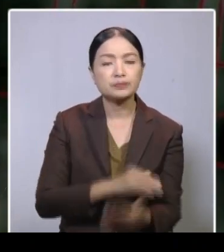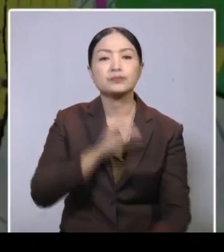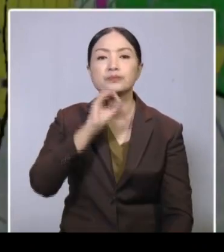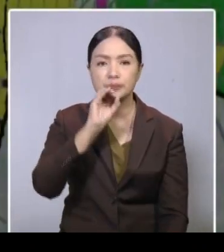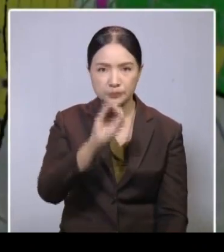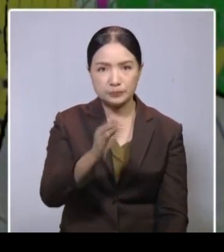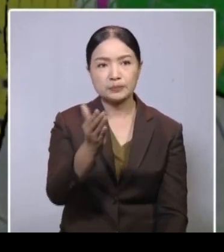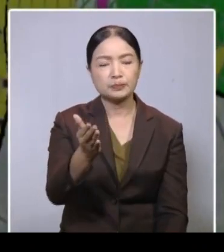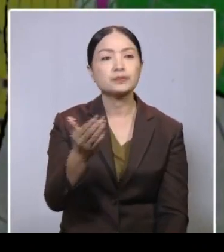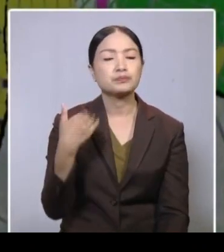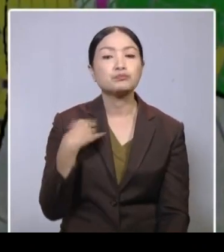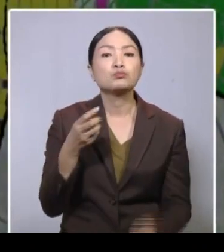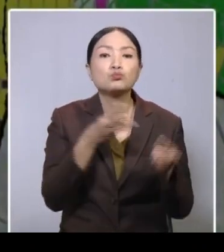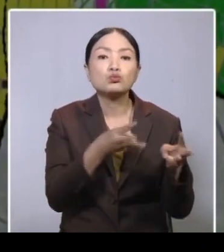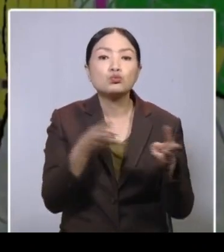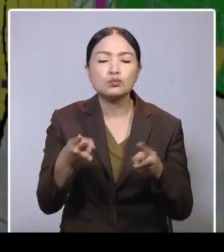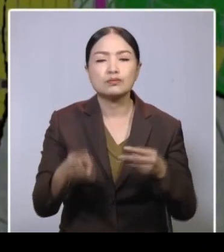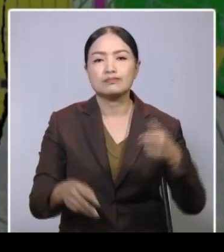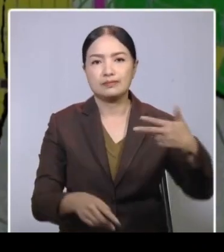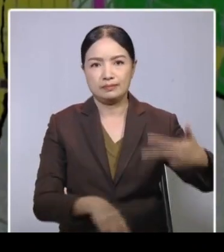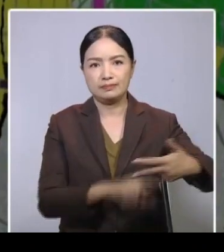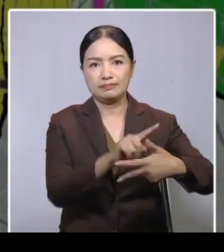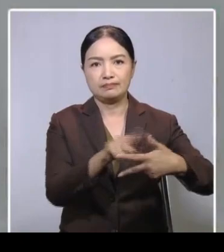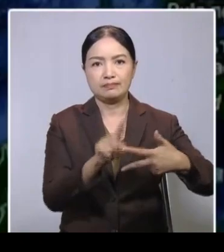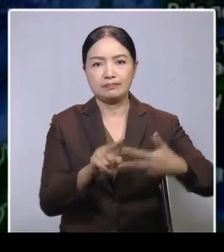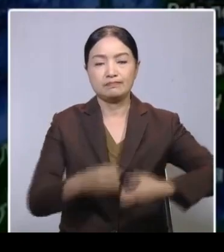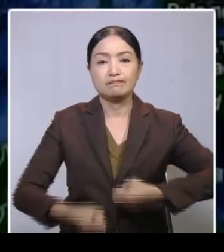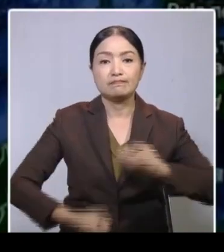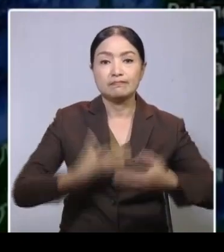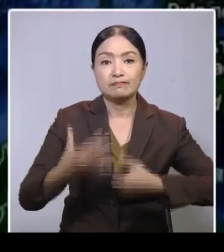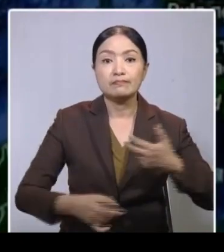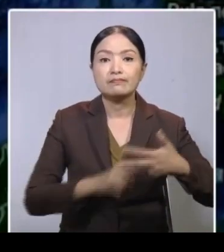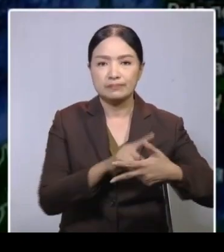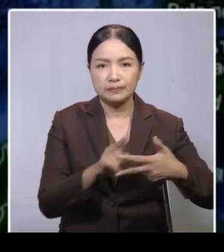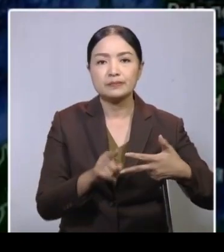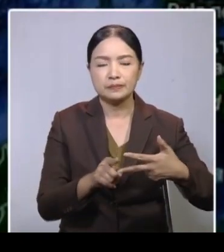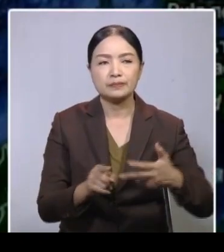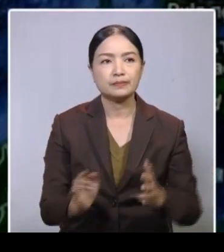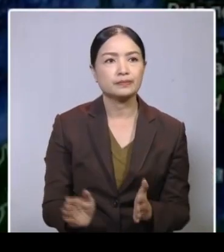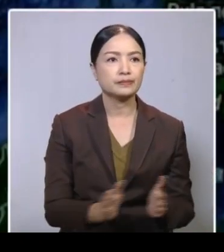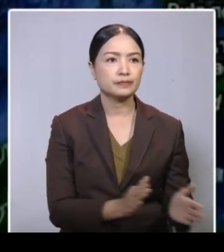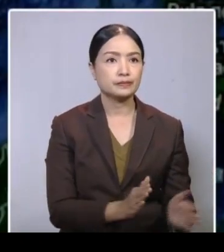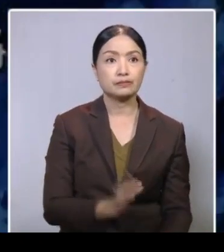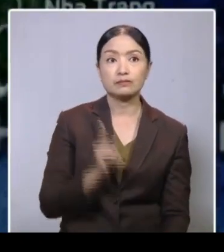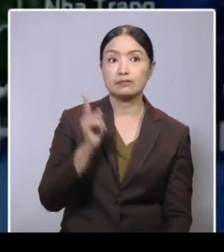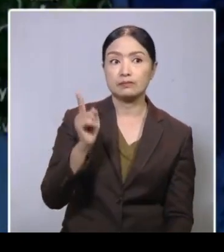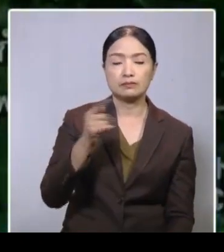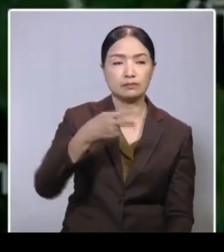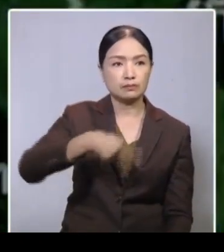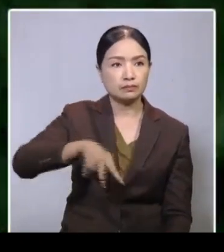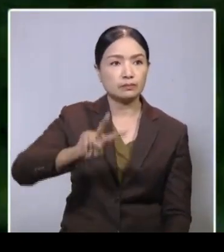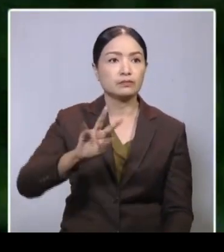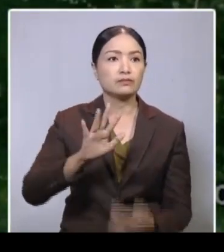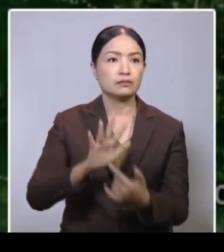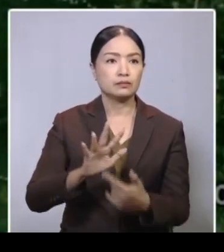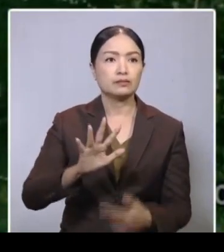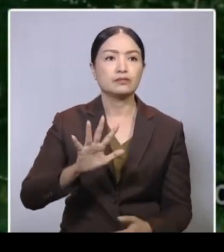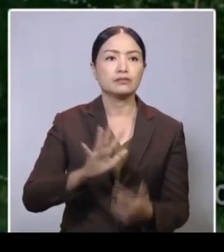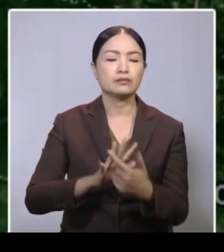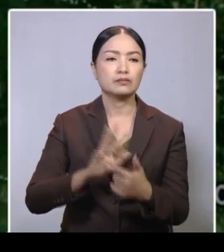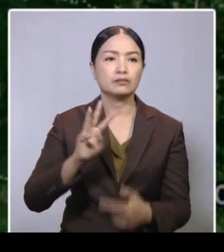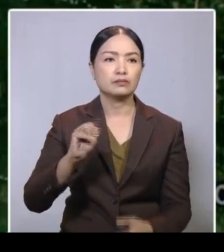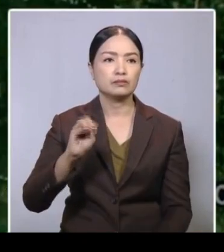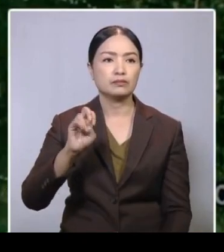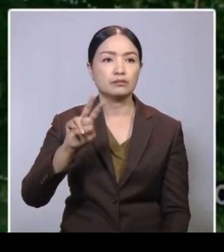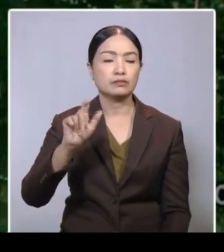ท้ายมี 3ช่องทางด้วยกันโดยทางรองผู้ว่ายังกล่าวเพิ่มเติมว่าร่างผังเมืองฉบับใหม่ยังมีอีกหลายด่านค่ะเพราะว่าจะต้อง